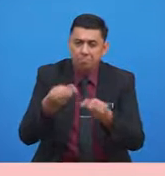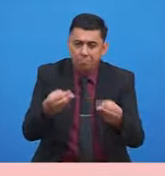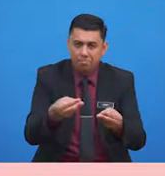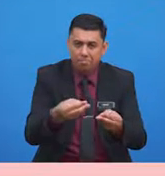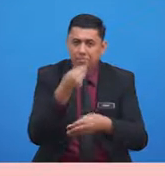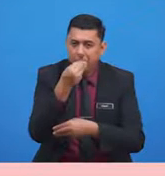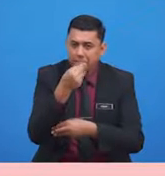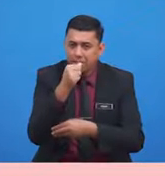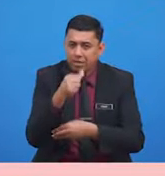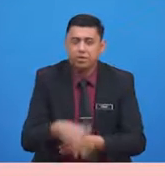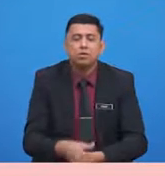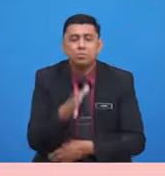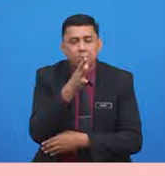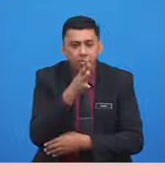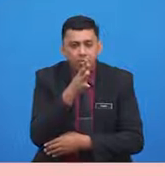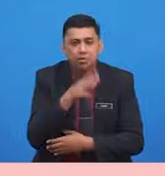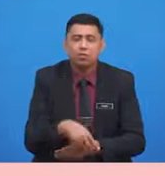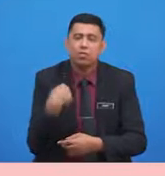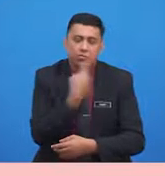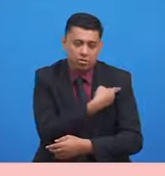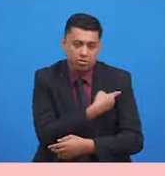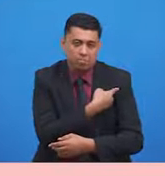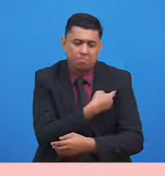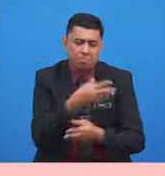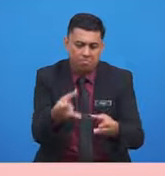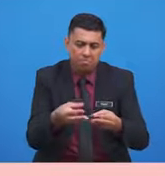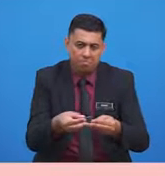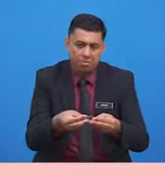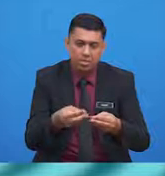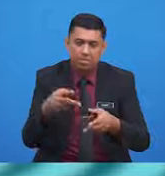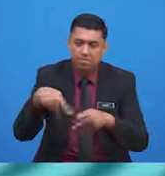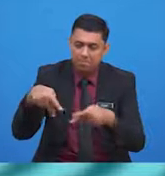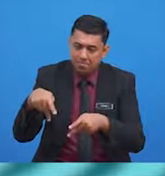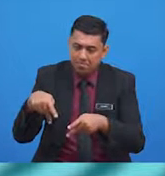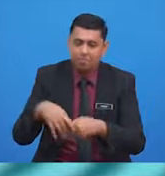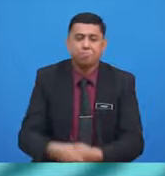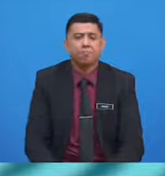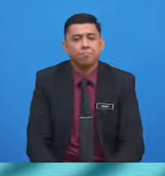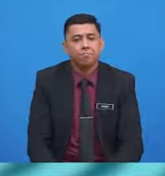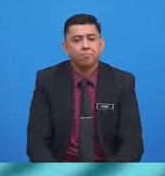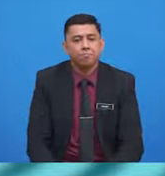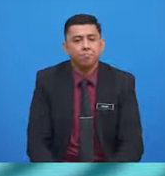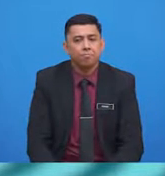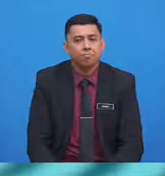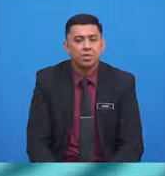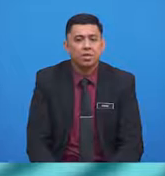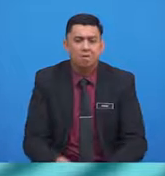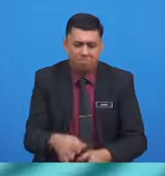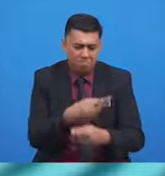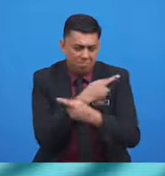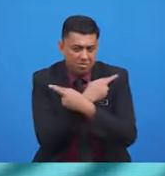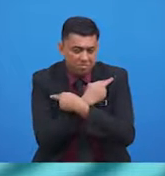kita. Emak, kami mengikat plastik sampah ini nanti. Wah, betapa